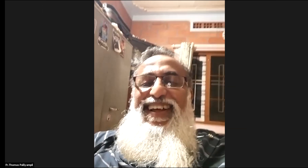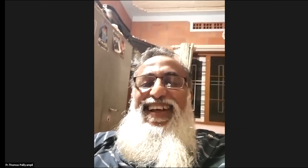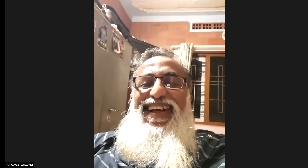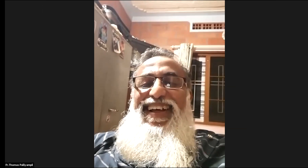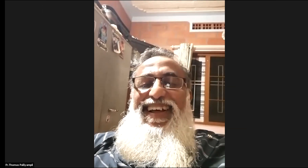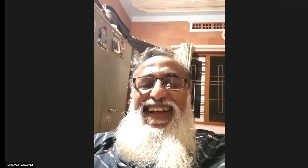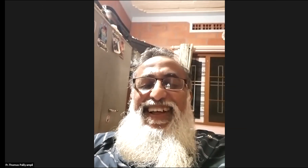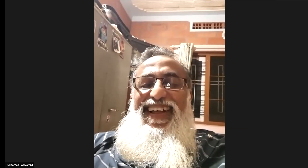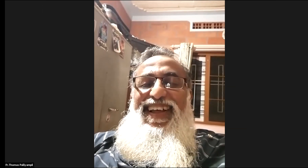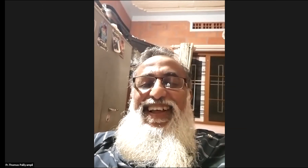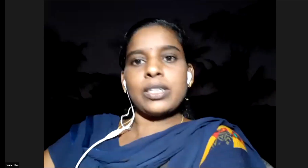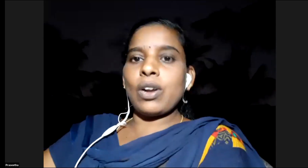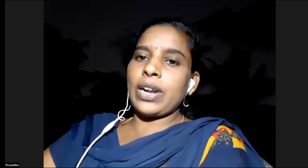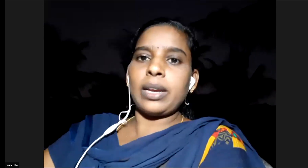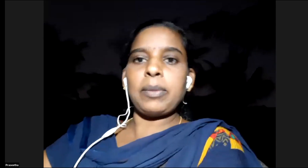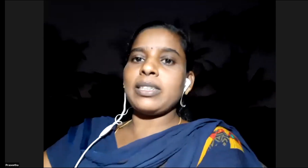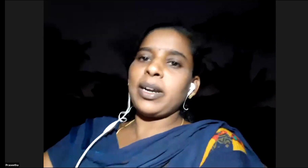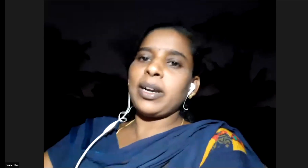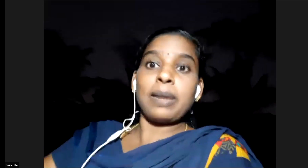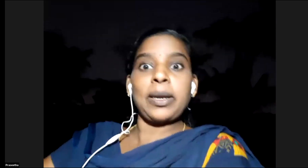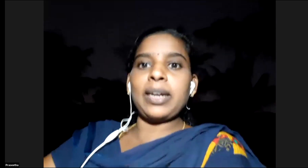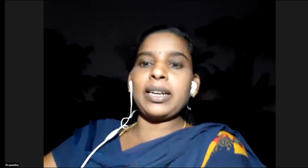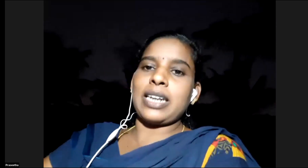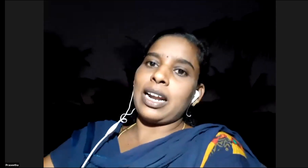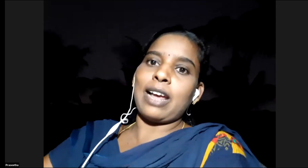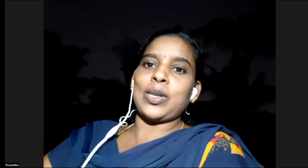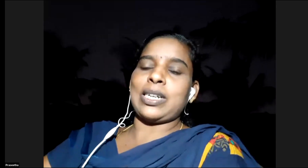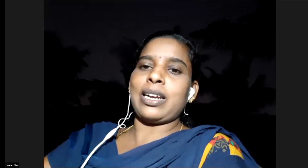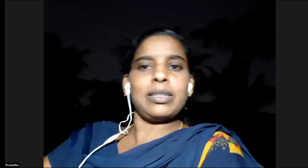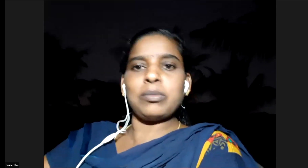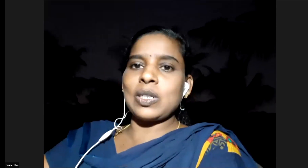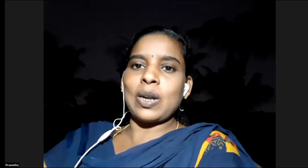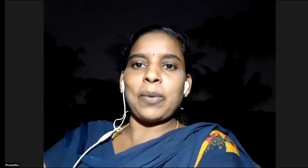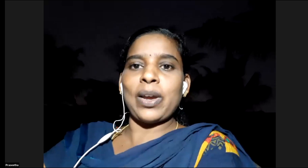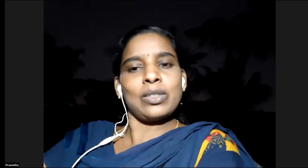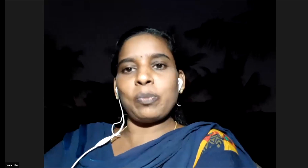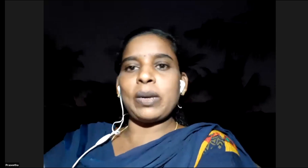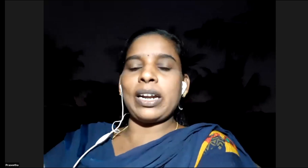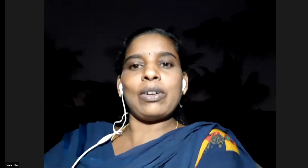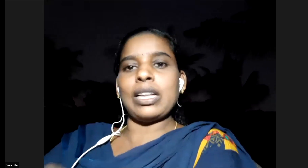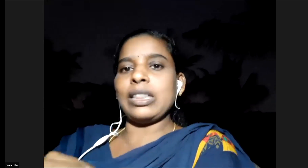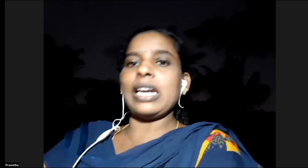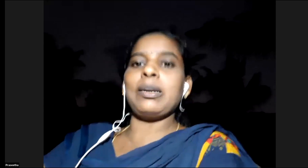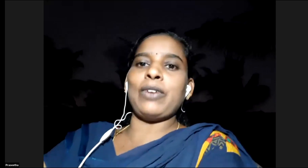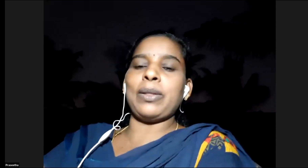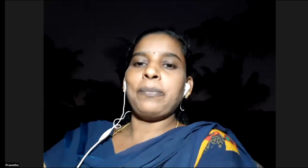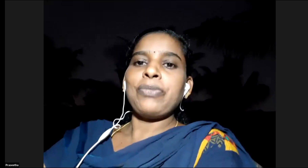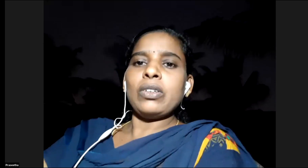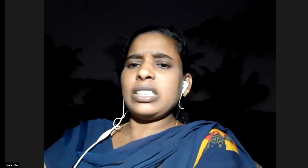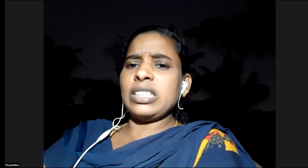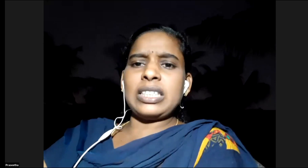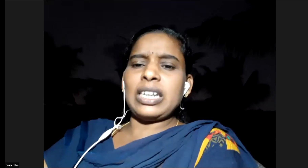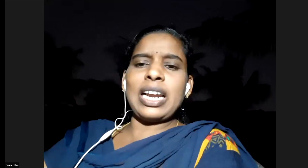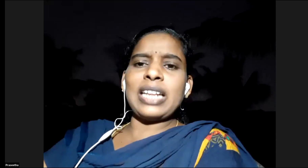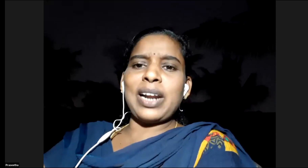അല്ലെങ്കിൽ ഇഷ്ടപ്പെടാത്ത ടീച്ചേഴ്സ് പോയാലും, അവർക്ക് ഇഷ്ടമുള്ളവരാണെങ്കിൽ ഇപ്പൊ എച്ചമ്മക്കിനൊക്കെ ഭയങ്കര ഇഷ്ടം, എല്ലാവർക്കും ഇഷ്ടം. എച്ചം സിസ്റ്റർ ഒക്കെ പോയാലും സൂപ്പർ ആണ്, അവർ നന്നായിട്ട് ബിഹേവ് ചെയ്തു.